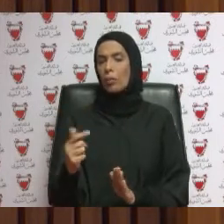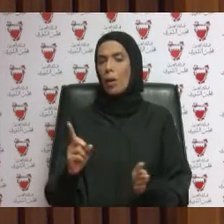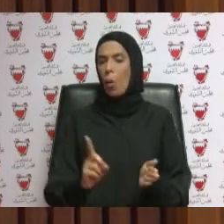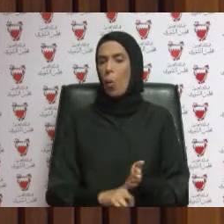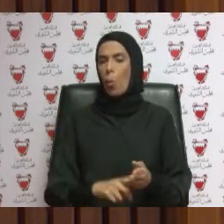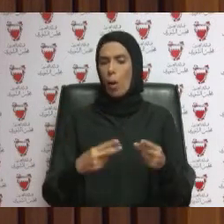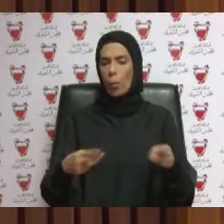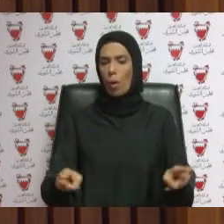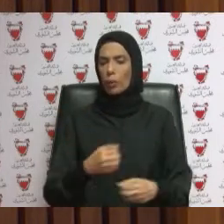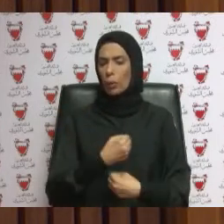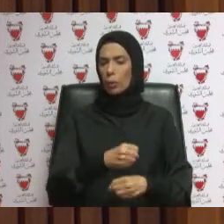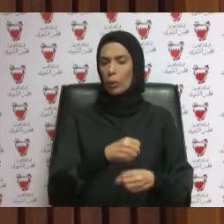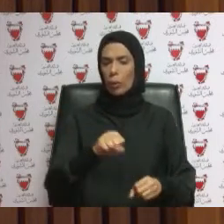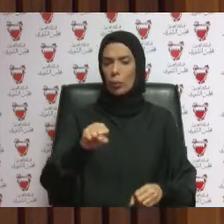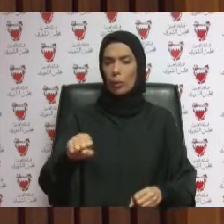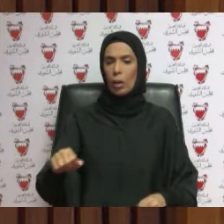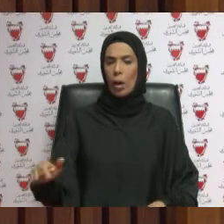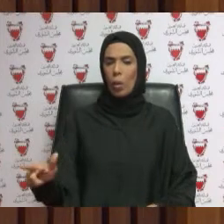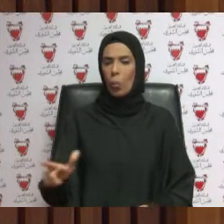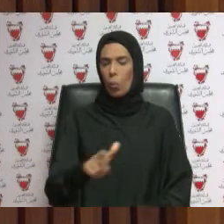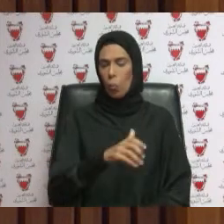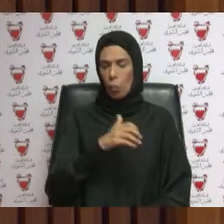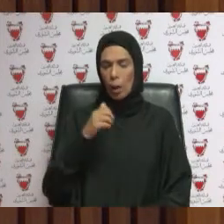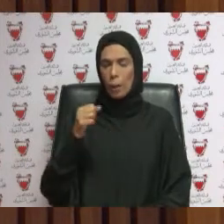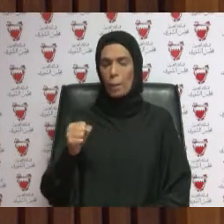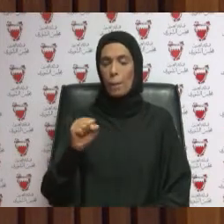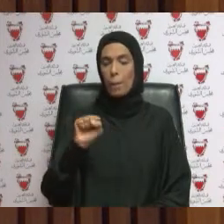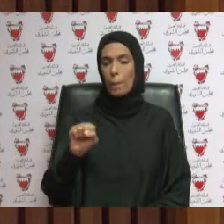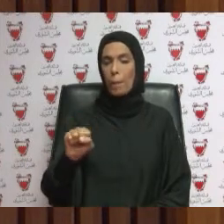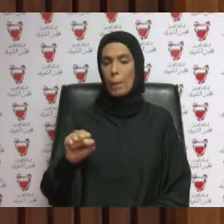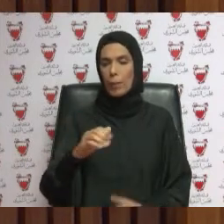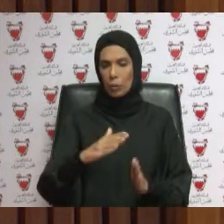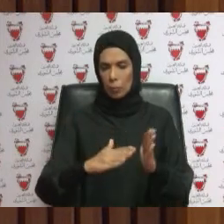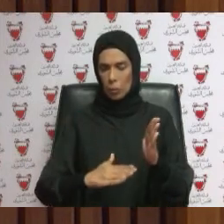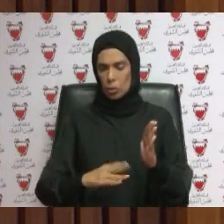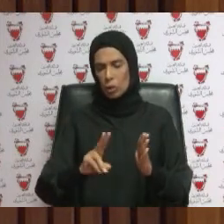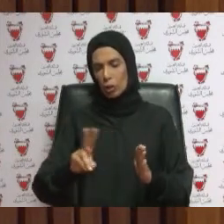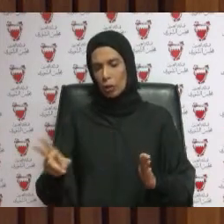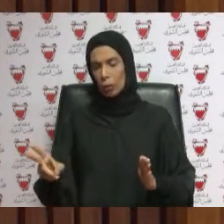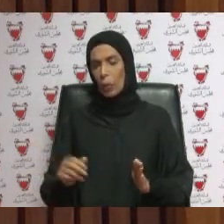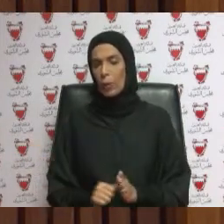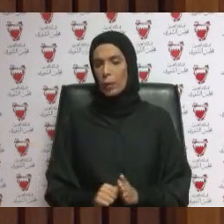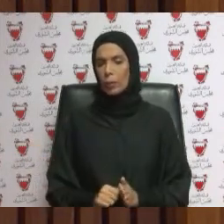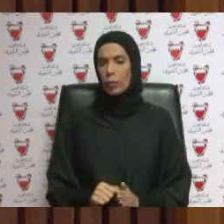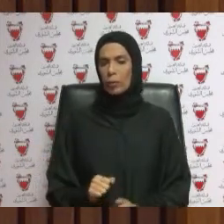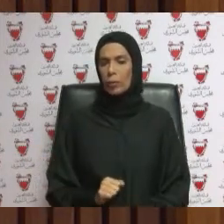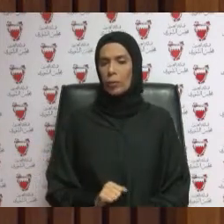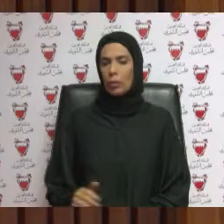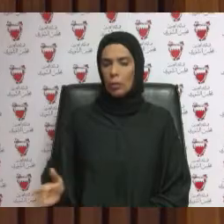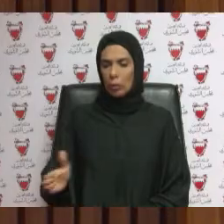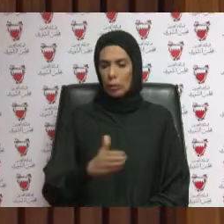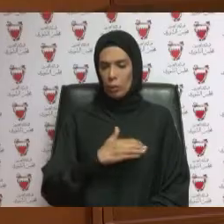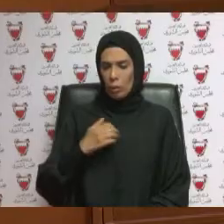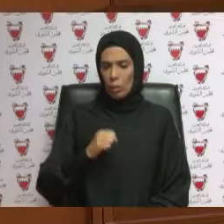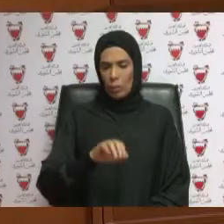البلدية المختصة أو الأمانة المختصة. وبالتالي يكون نص الديباجة كالآتي: نحن حمد بن عيسى آل خليفة ملك